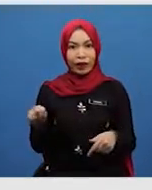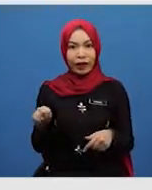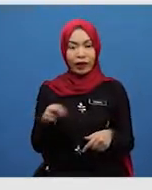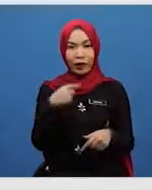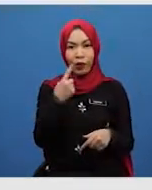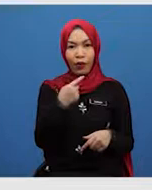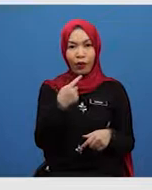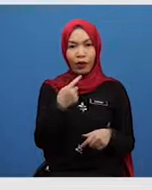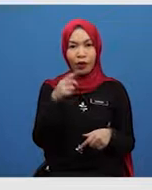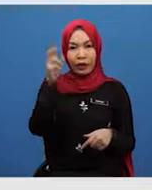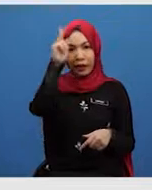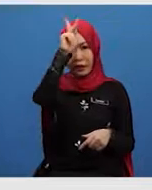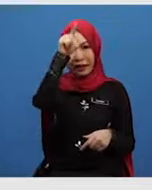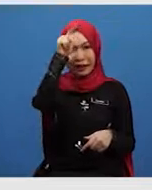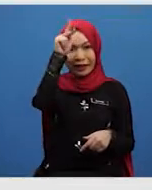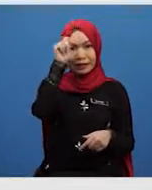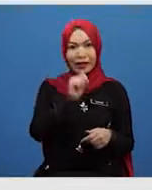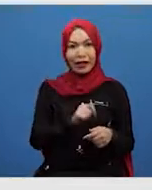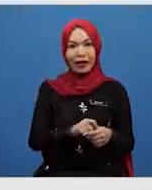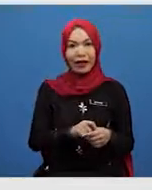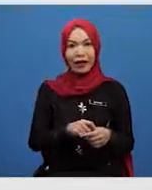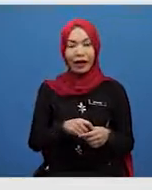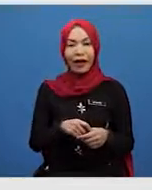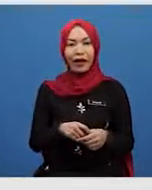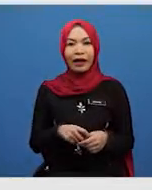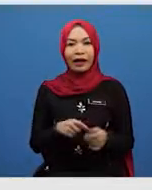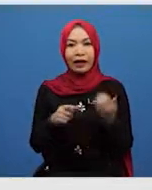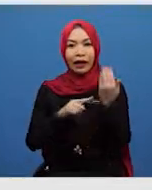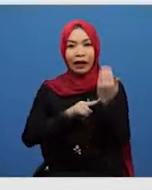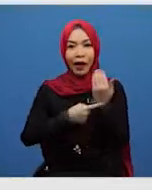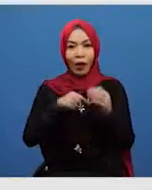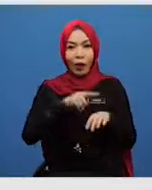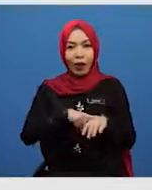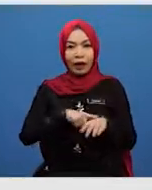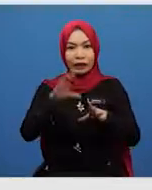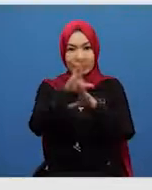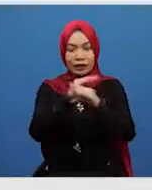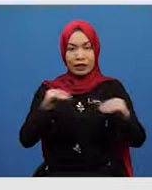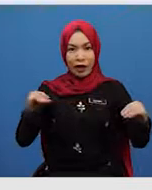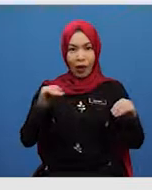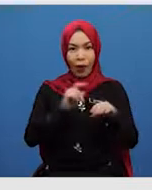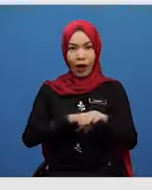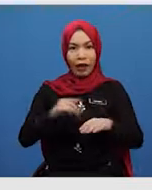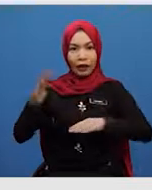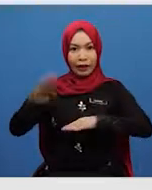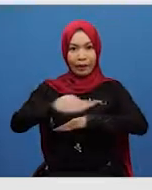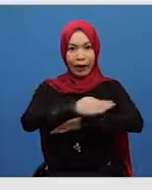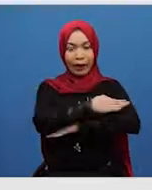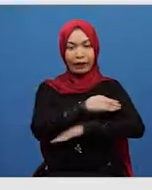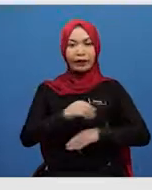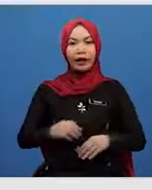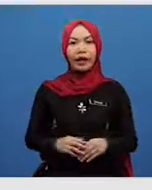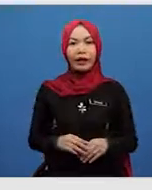Rawa kebanyakan kerajaan ini terletak di pesisir pantai atau lembah Sungai seperti